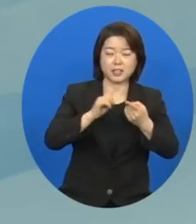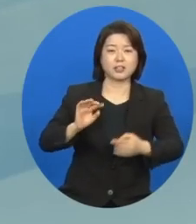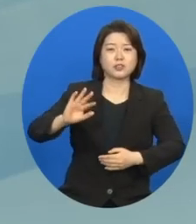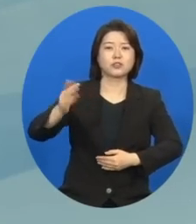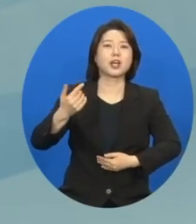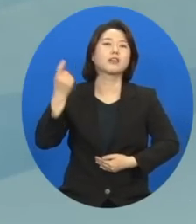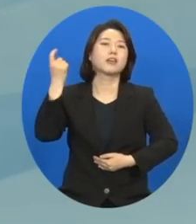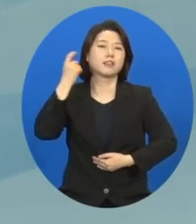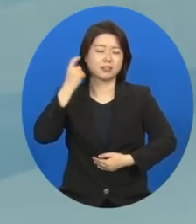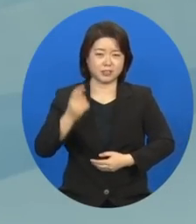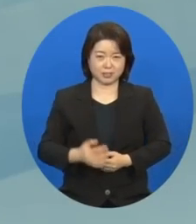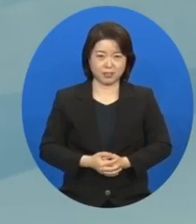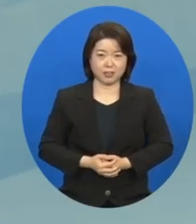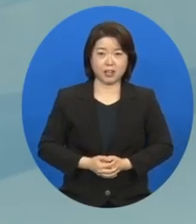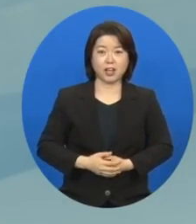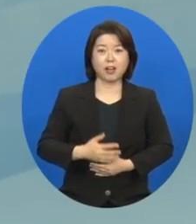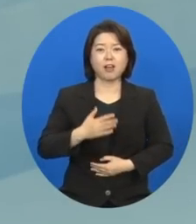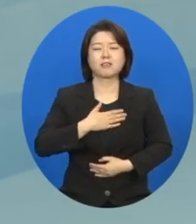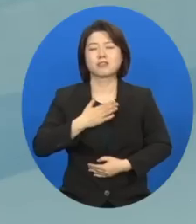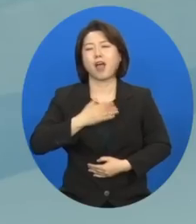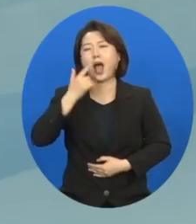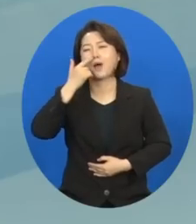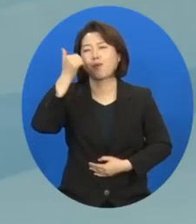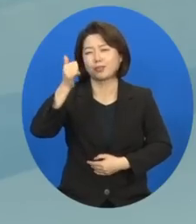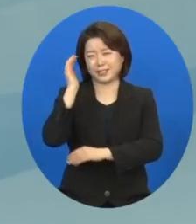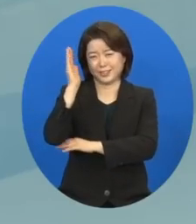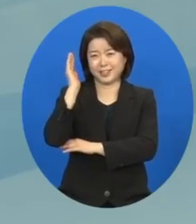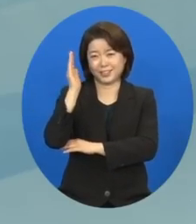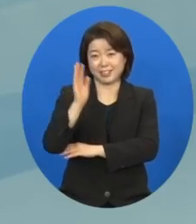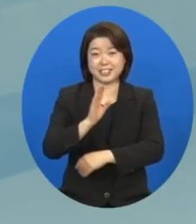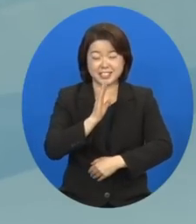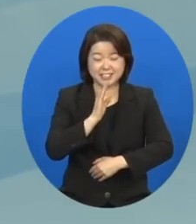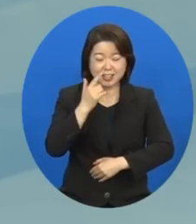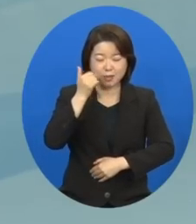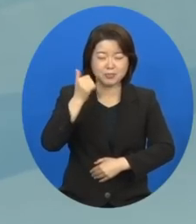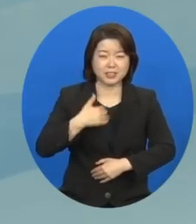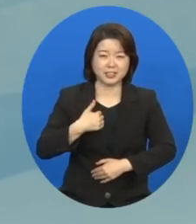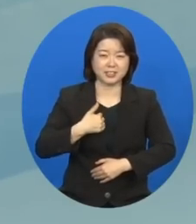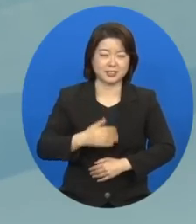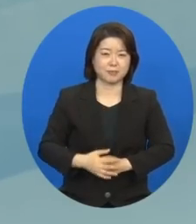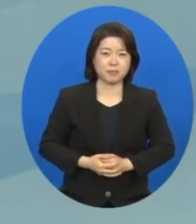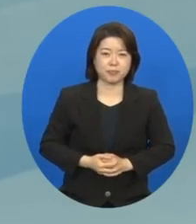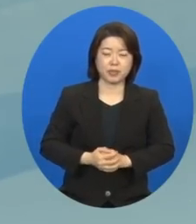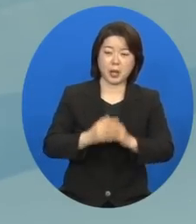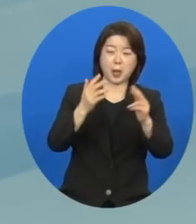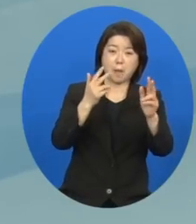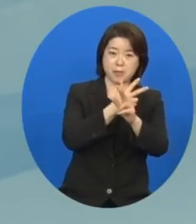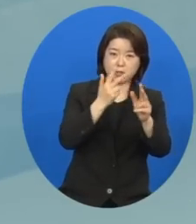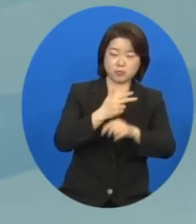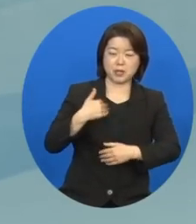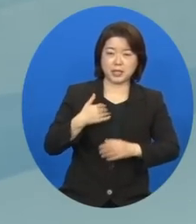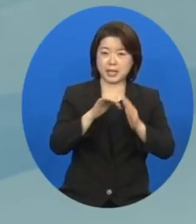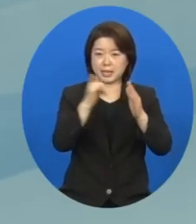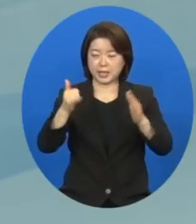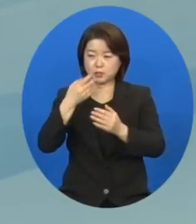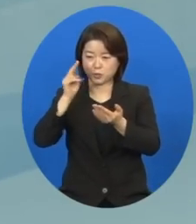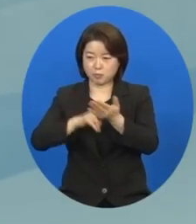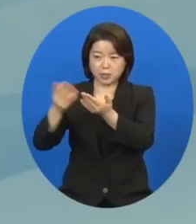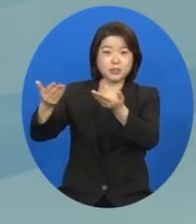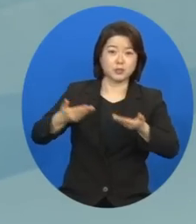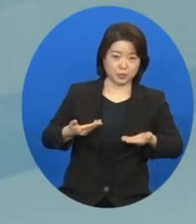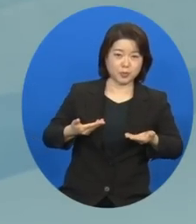들었어요. 저희 아버지십니다. 아버지가 매주마다 저희에게 가족의 편지를